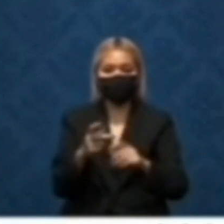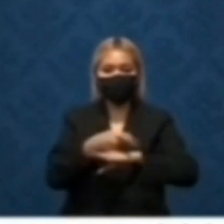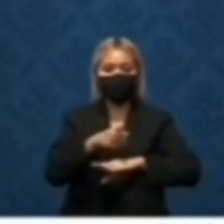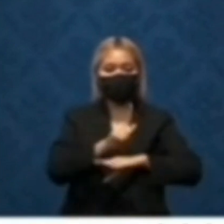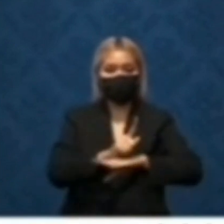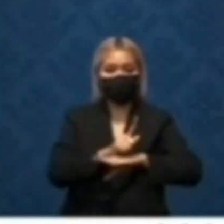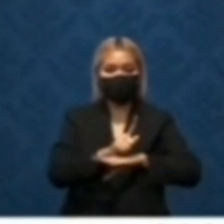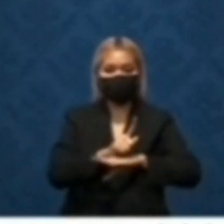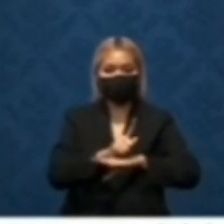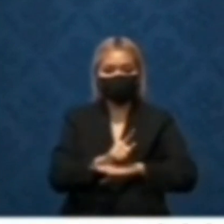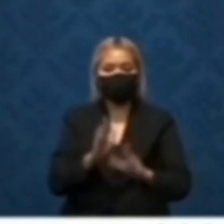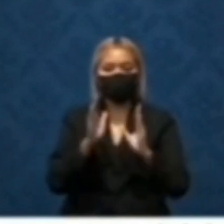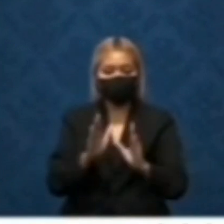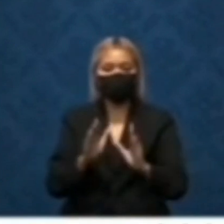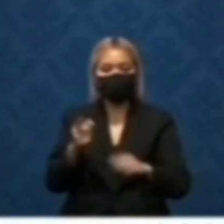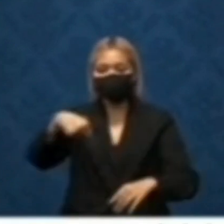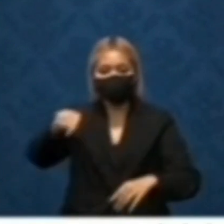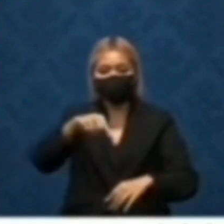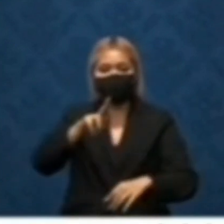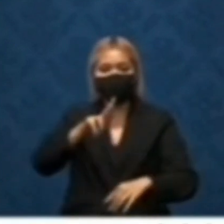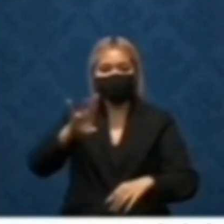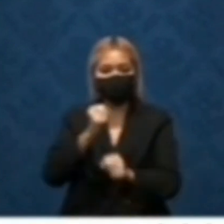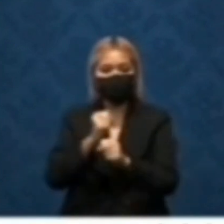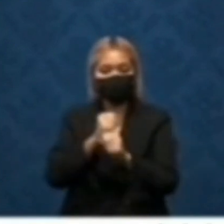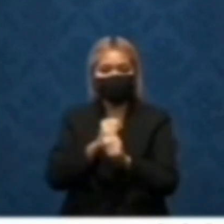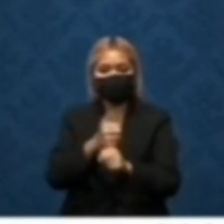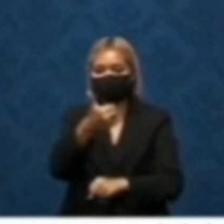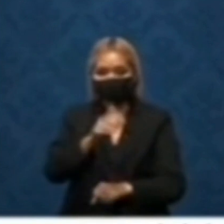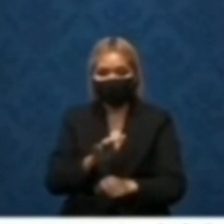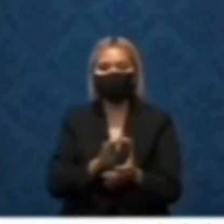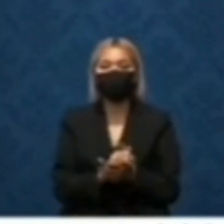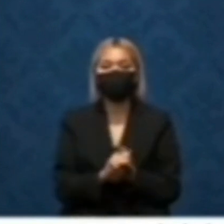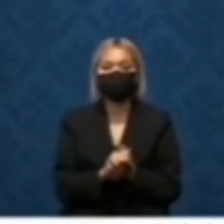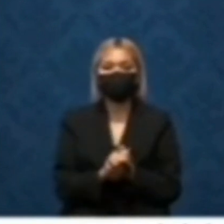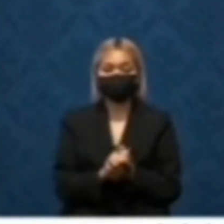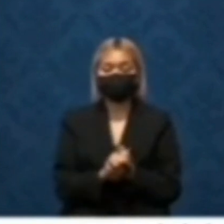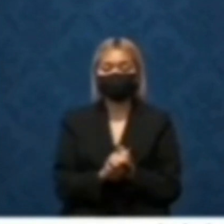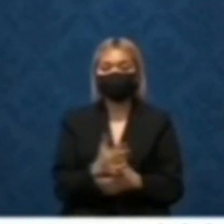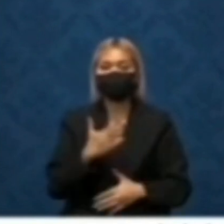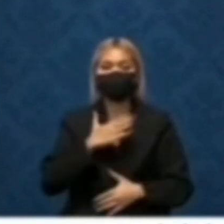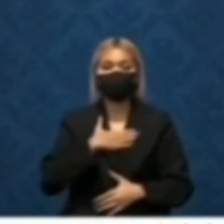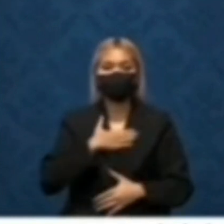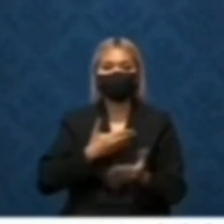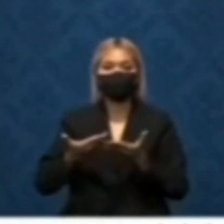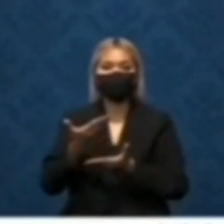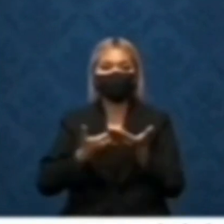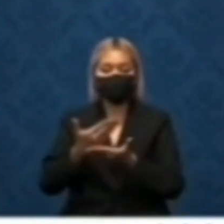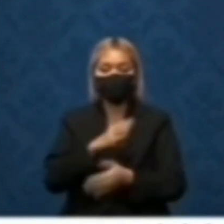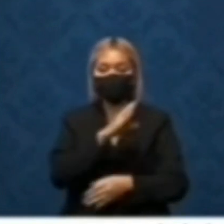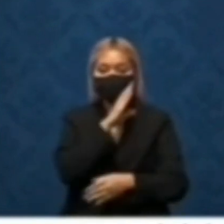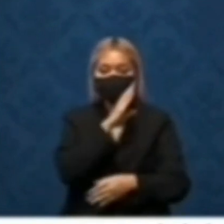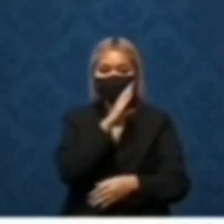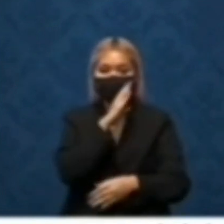และอนุญาตให้สภาแห่งนี้มีการดำเนินการดังกล่าวได้อย่างไรก็ตามนะครับก็ต้องเรียนว่าหากจะพิจารณาว่ามีท่านใ